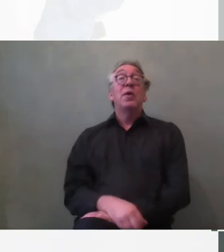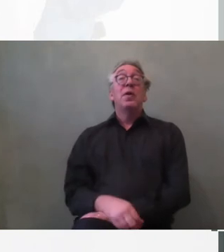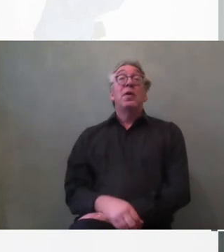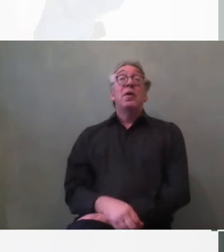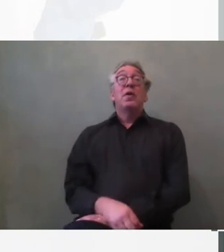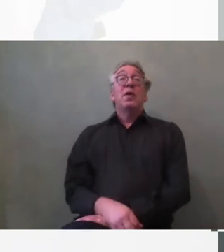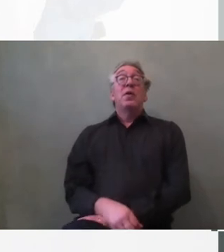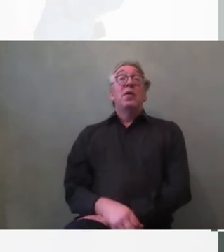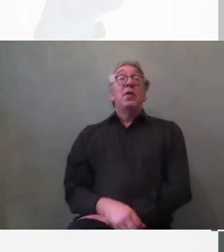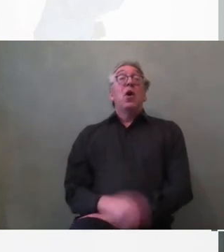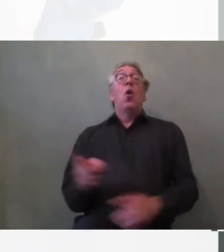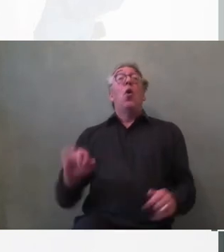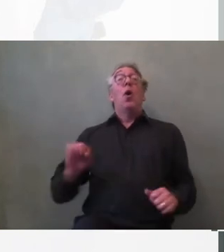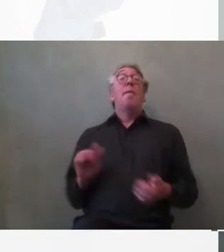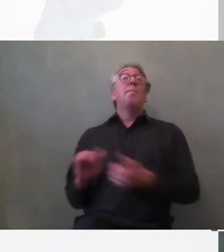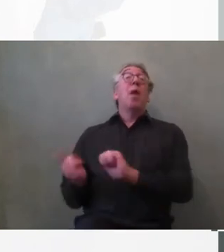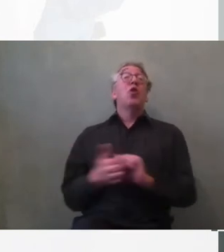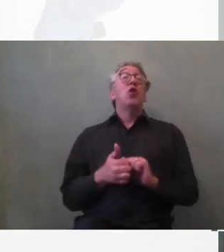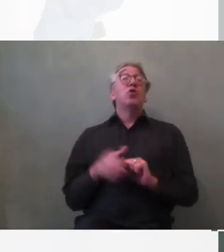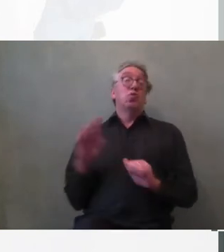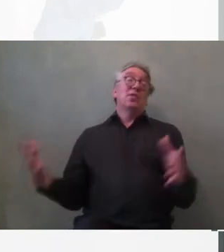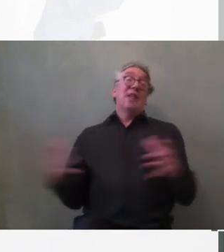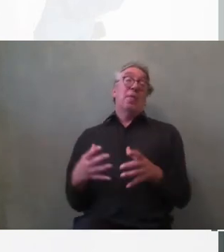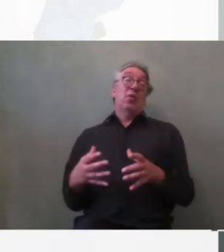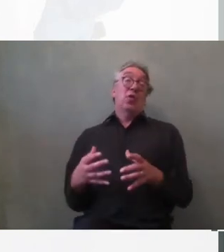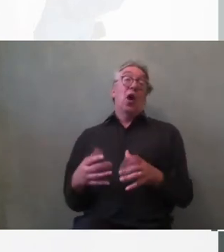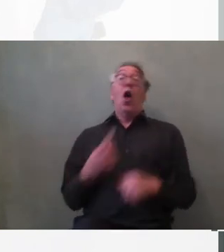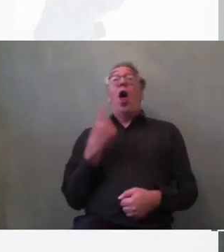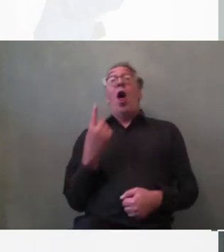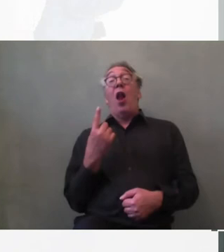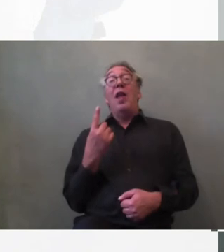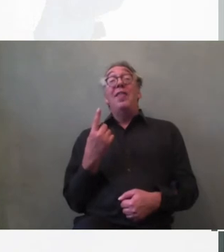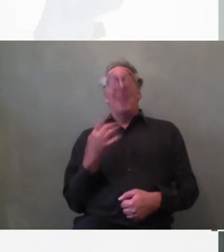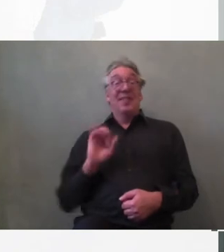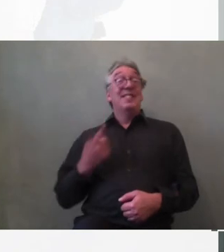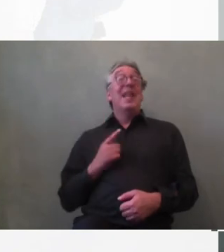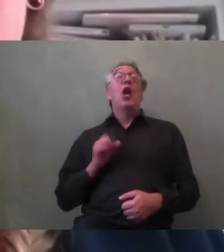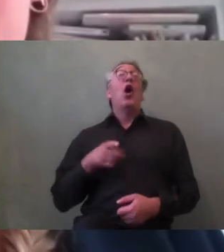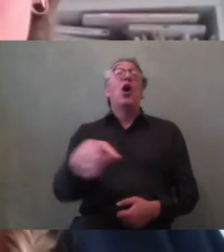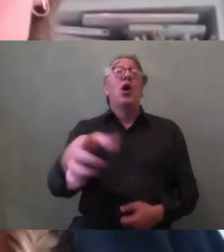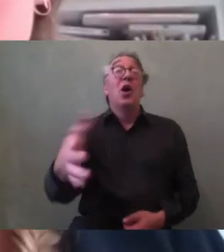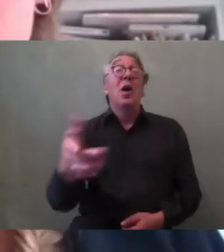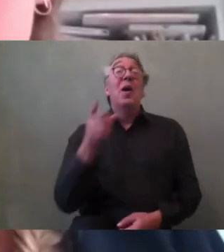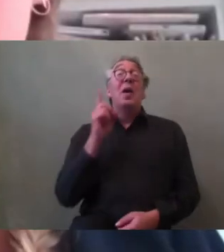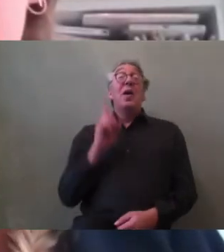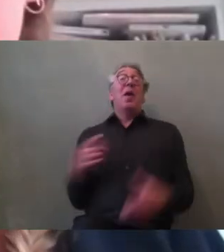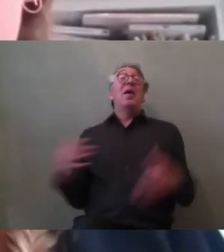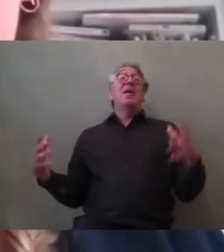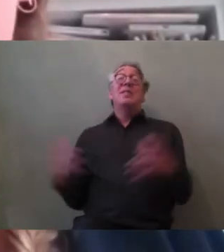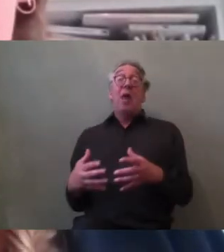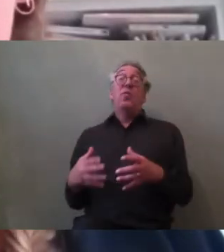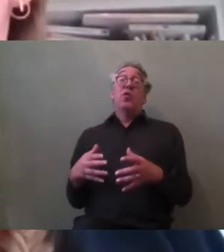Partners, doe het samen. Alleen ga je sneller, maar samen kom je verder. Het is een bekend gezegde inmiddels, maar het is wel ontzettend